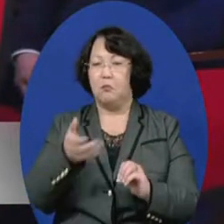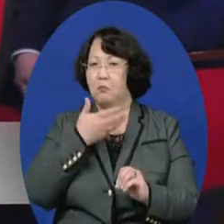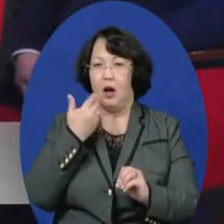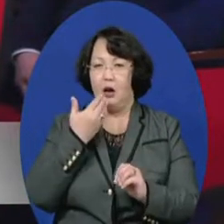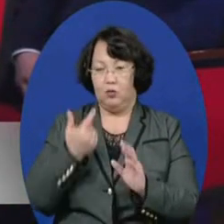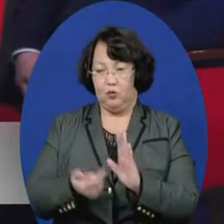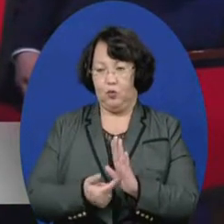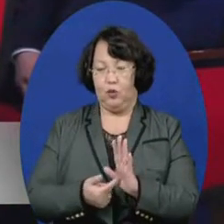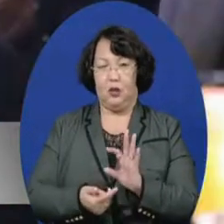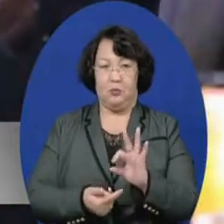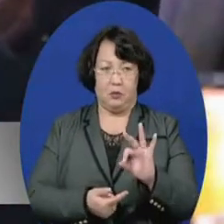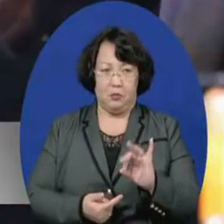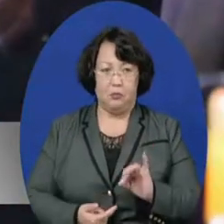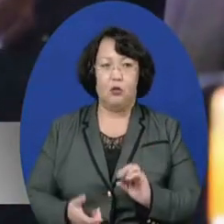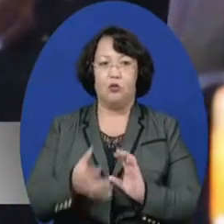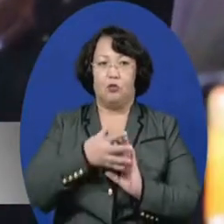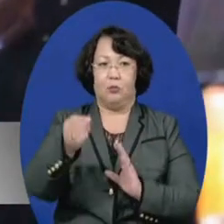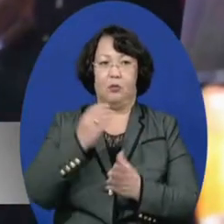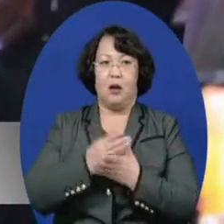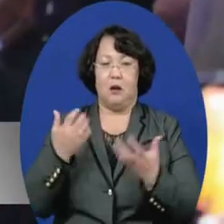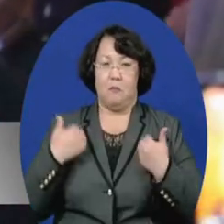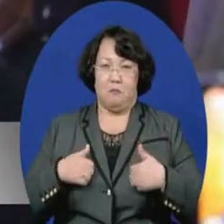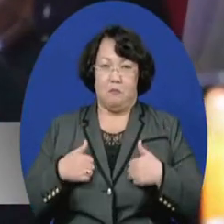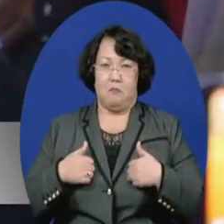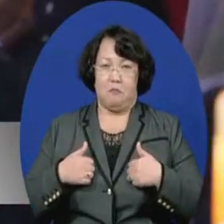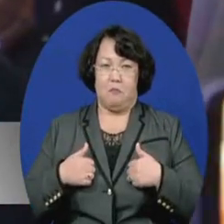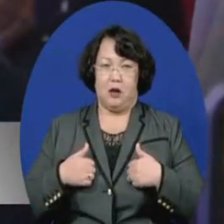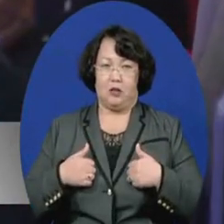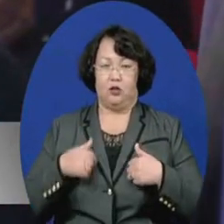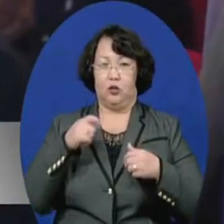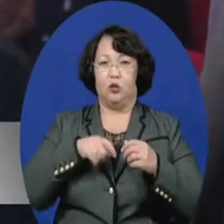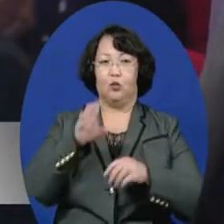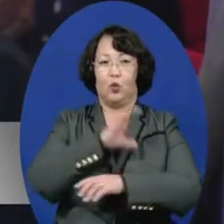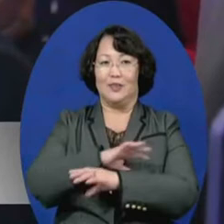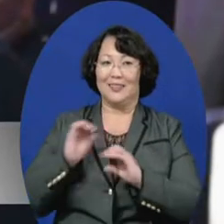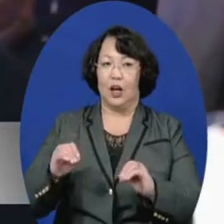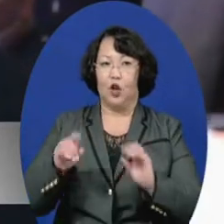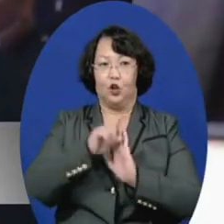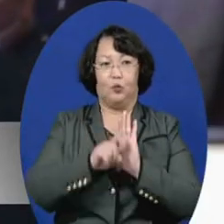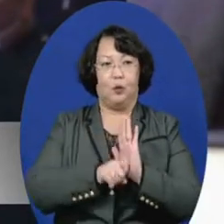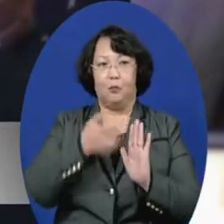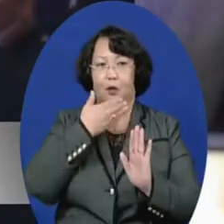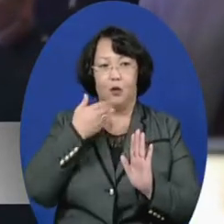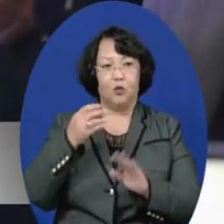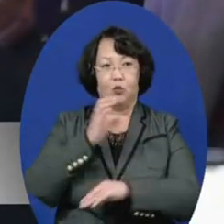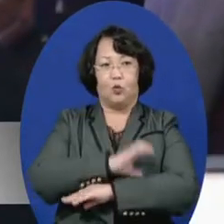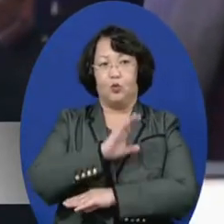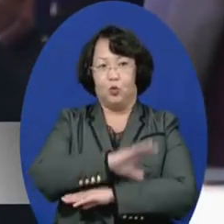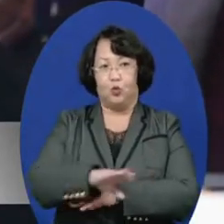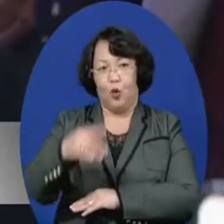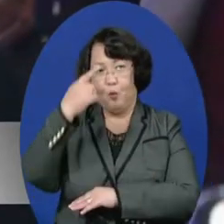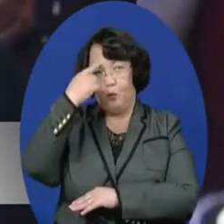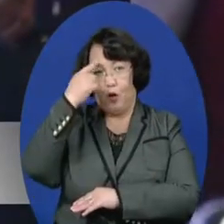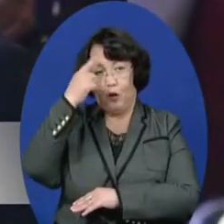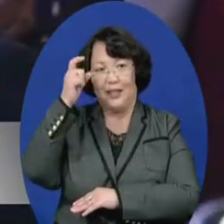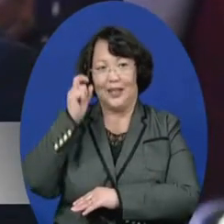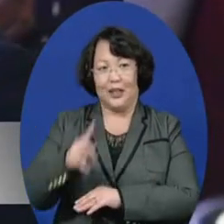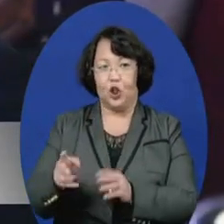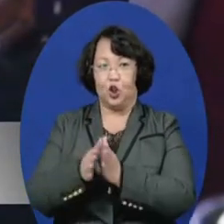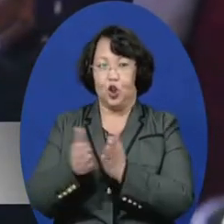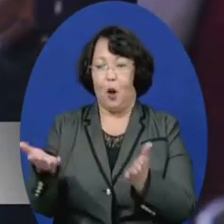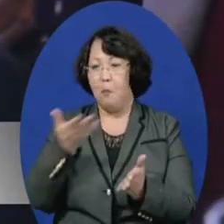байгааг тэрээр онцоллоо. Багш гартаа хөтөлбөр байхгүй сурагч нь Монгол хэлний сурах хүчгүй сууж биднес